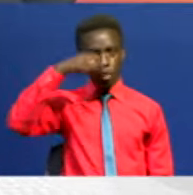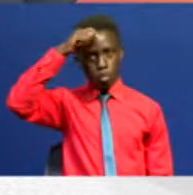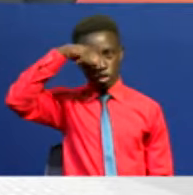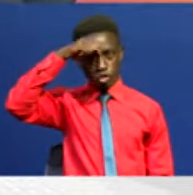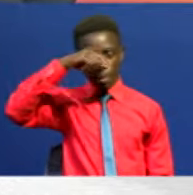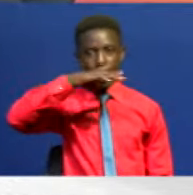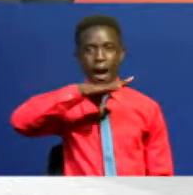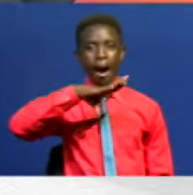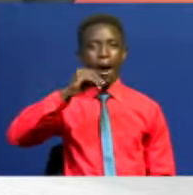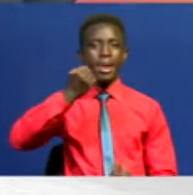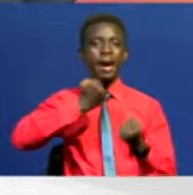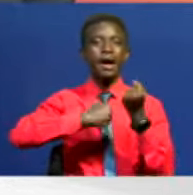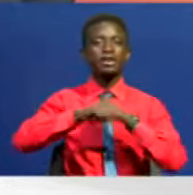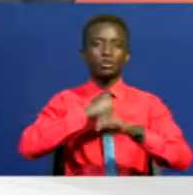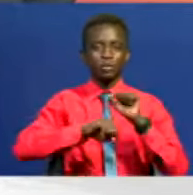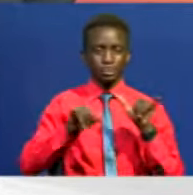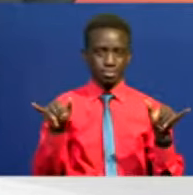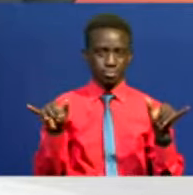kati